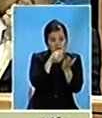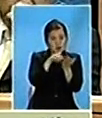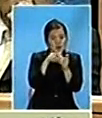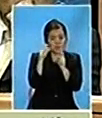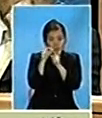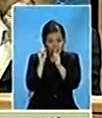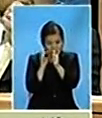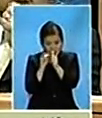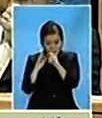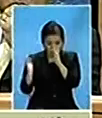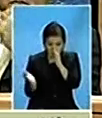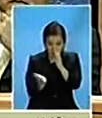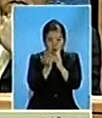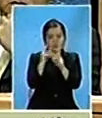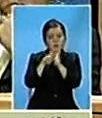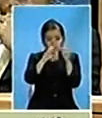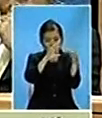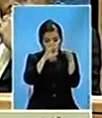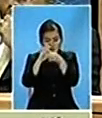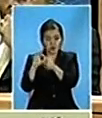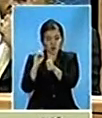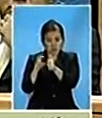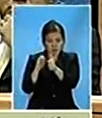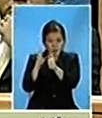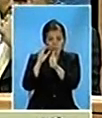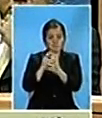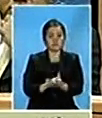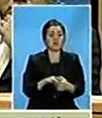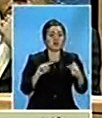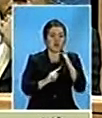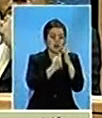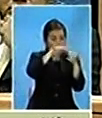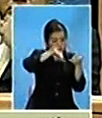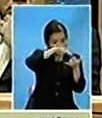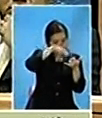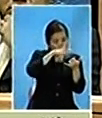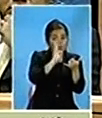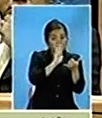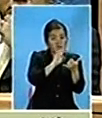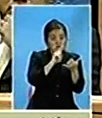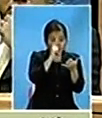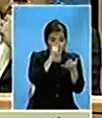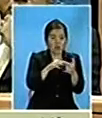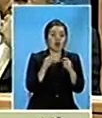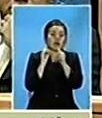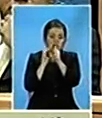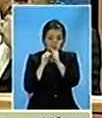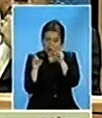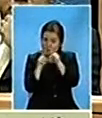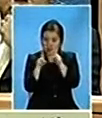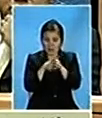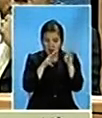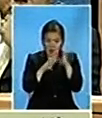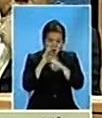าการแพทย์แผนไทยนั้นไม่ใช่เริ่มกระบวนการจากเรื่องของการตรวจเท่านั้นการให้คำแนะนำก็เป็นส่วนหนึ่งของกระบวนการอันนี้